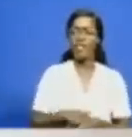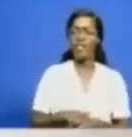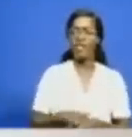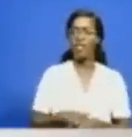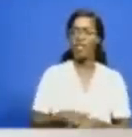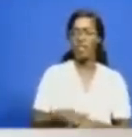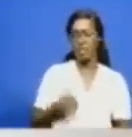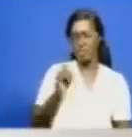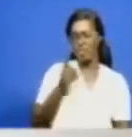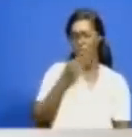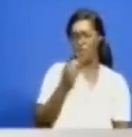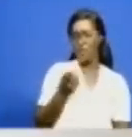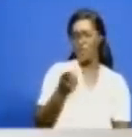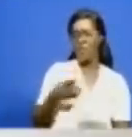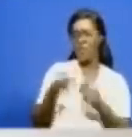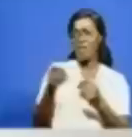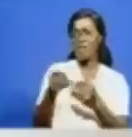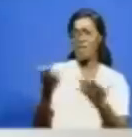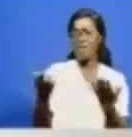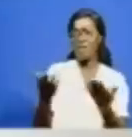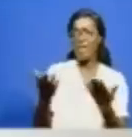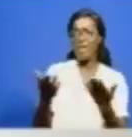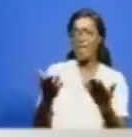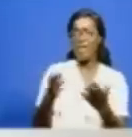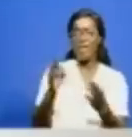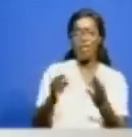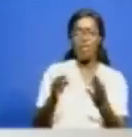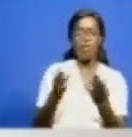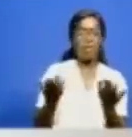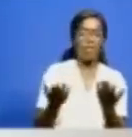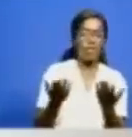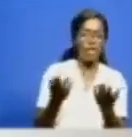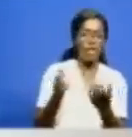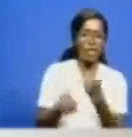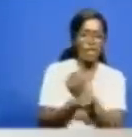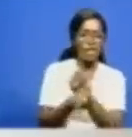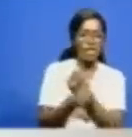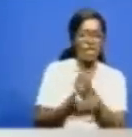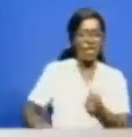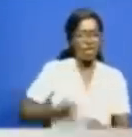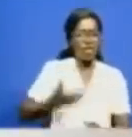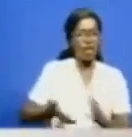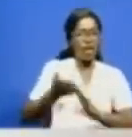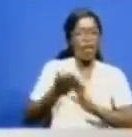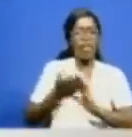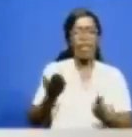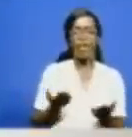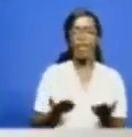huyu mtu mkienda pahali sasa mambo iwe moto kidogo huko, anachemuka haraka haraka,